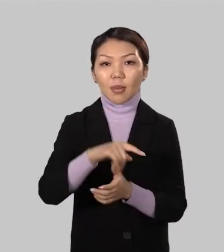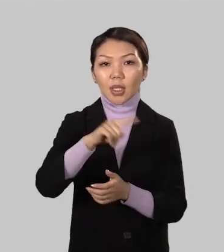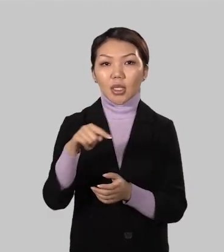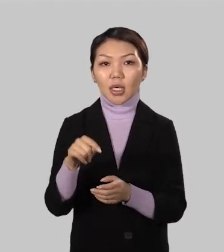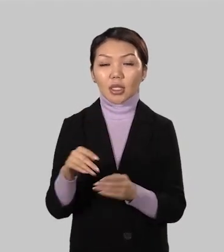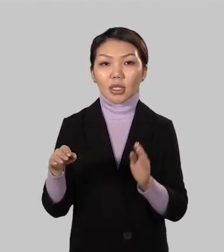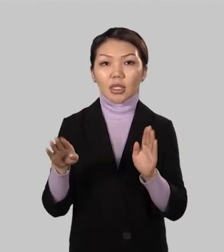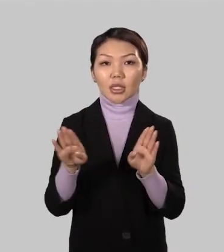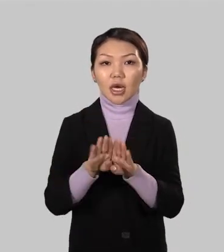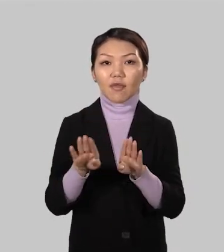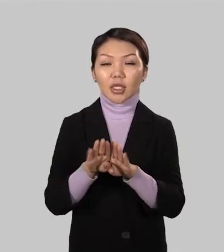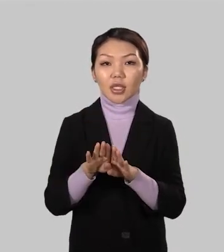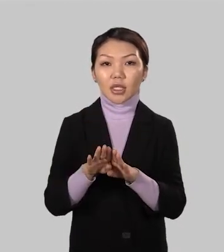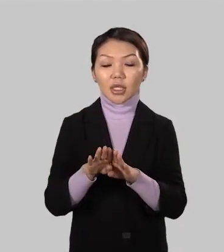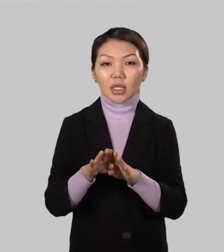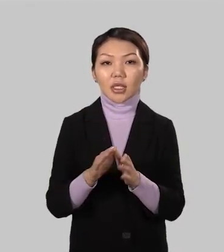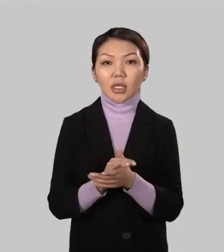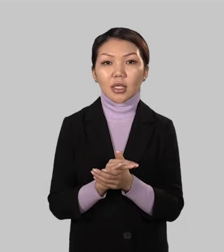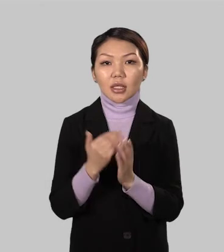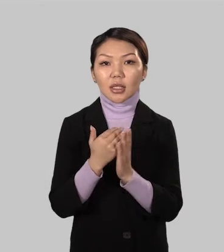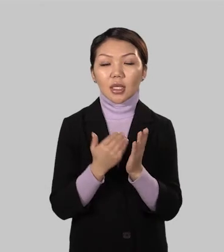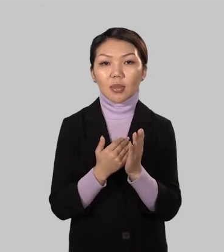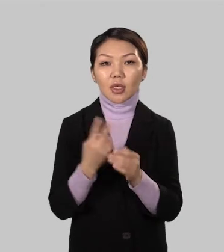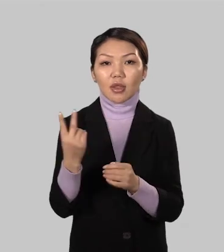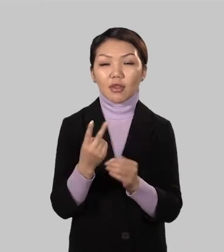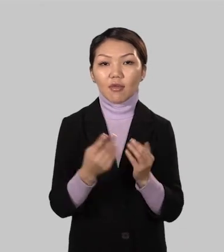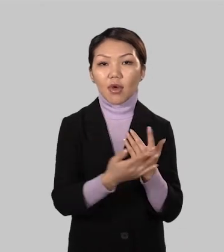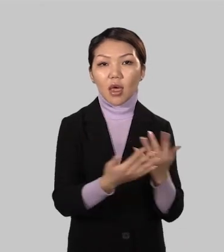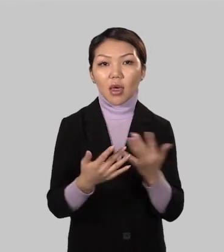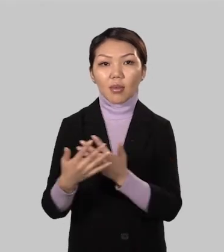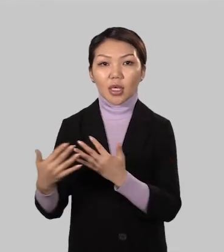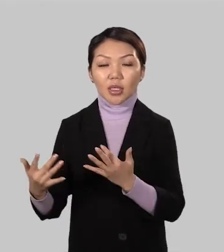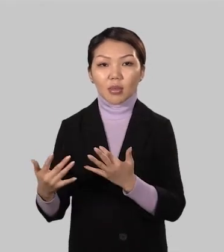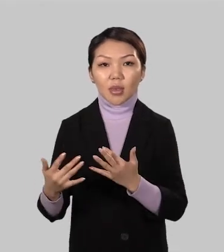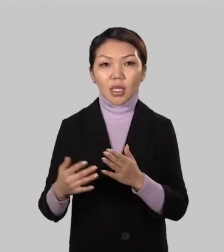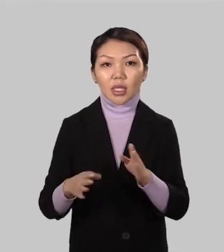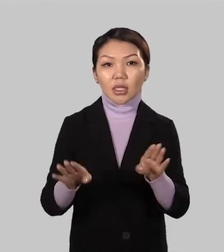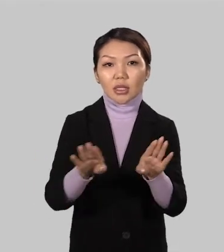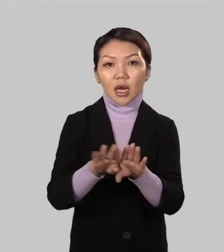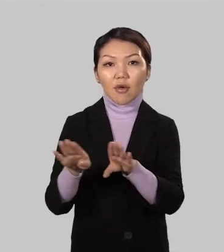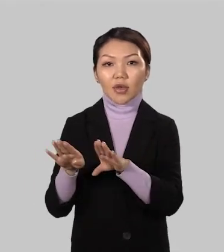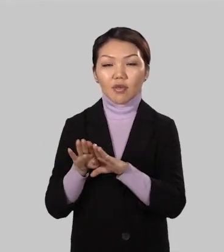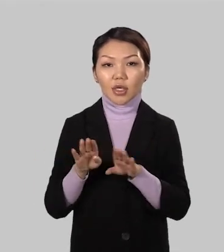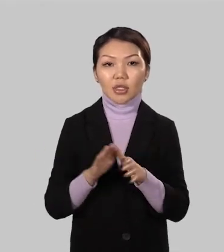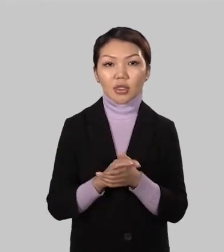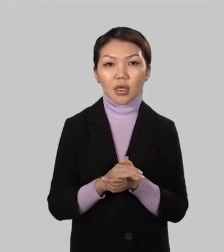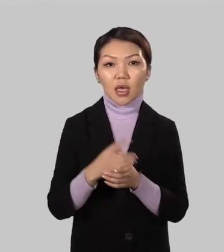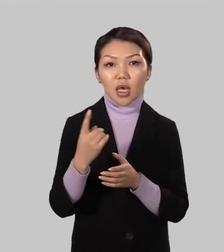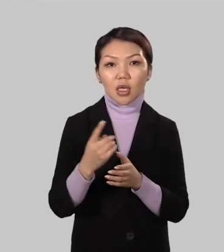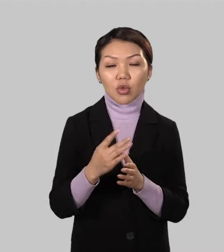степень сравнивается два предмета и в одном признак проявляется в большей меньшей